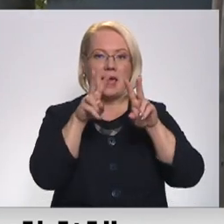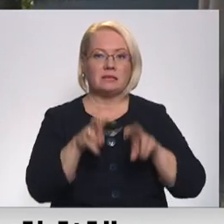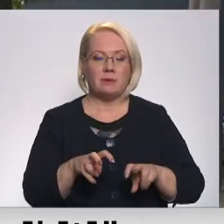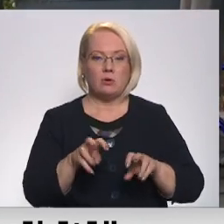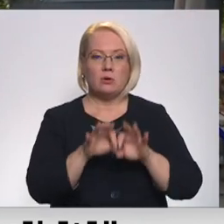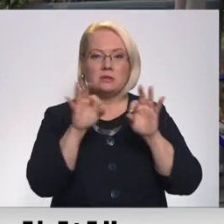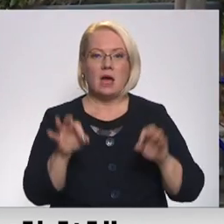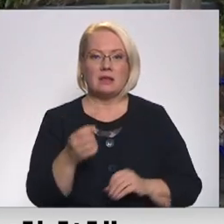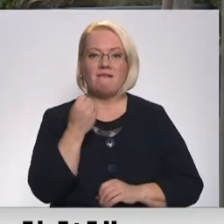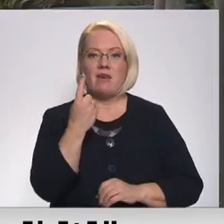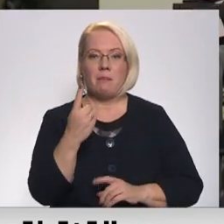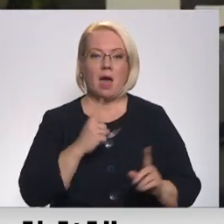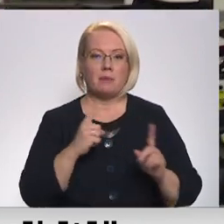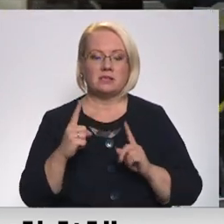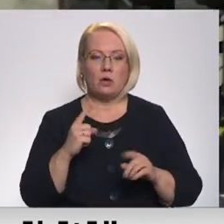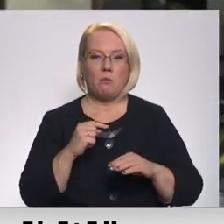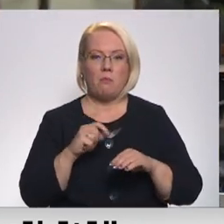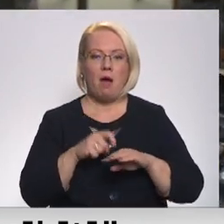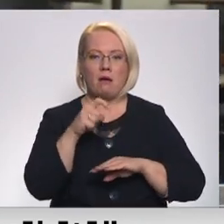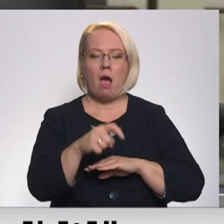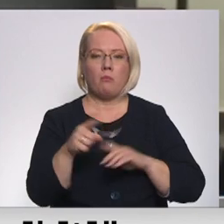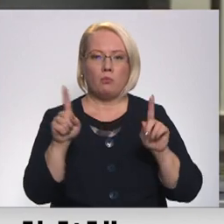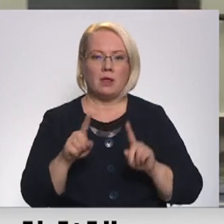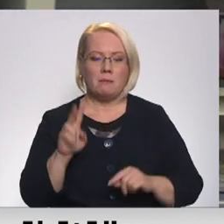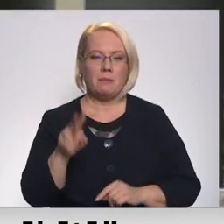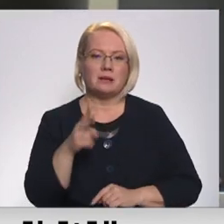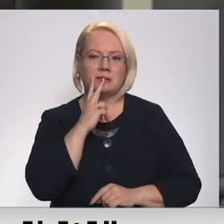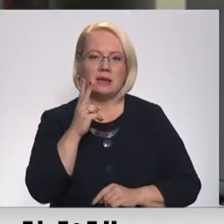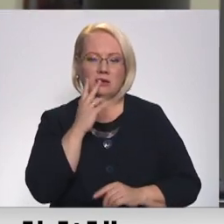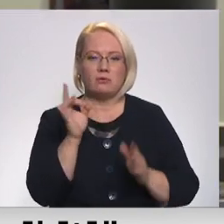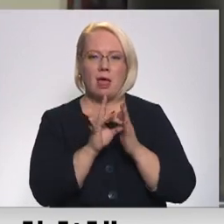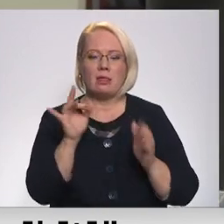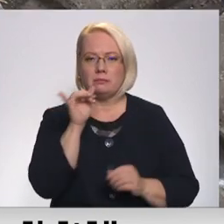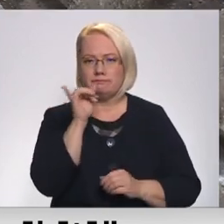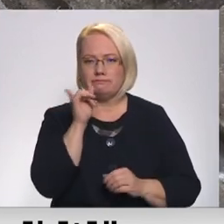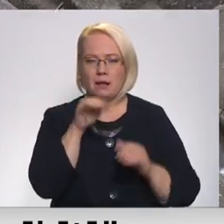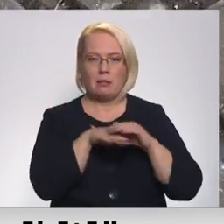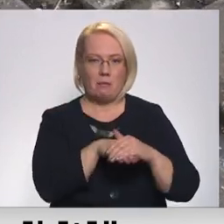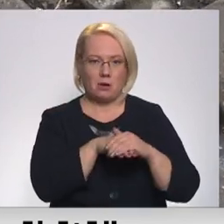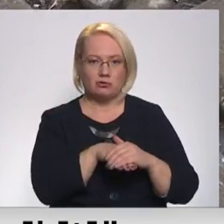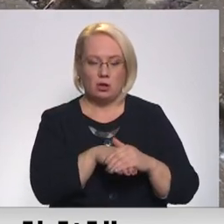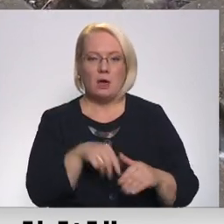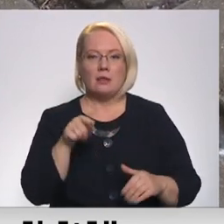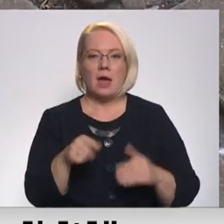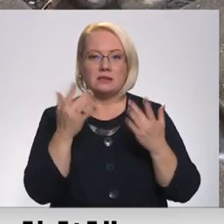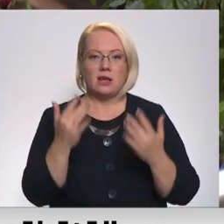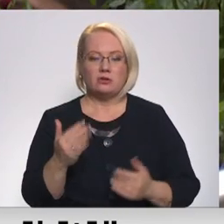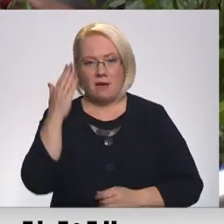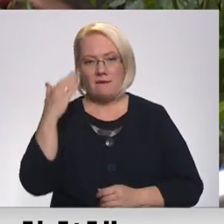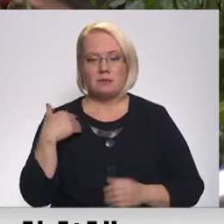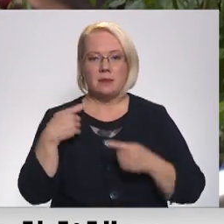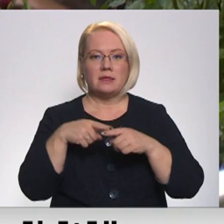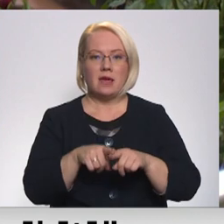uzsākt 11 administratīvo pārkāpumu procesu par cigarešu un elektronisko smēķēšanas ierīču glabāšanu. Tāds ir rezultāts Ventspils